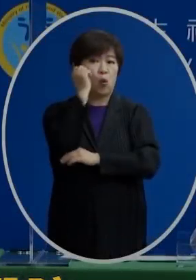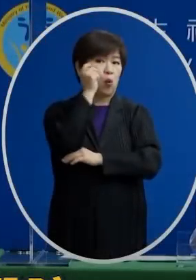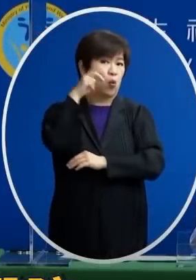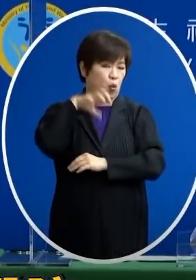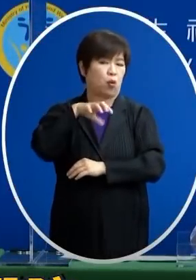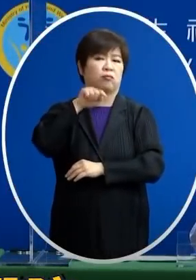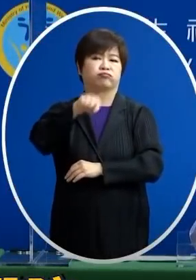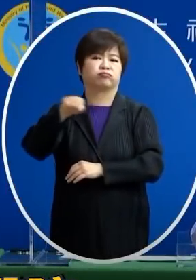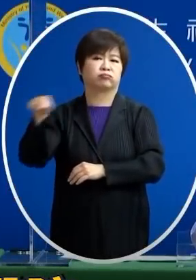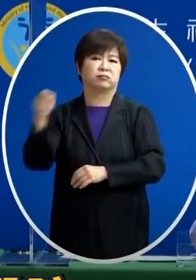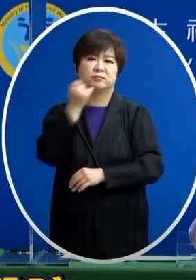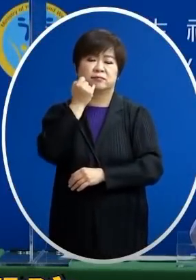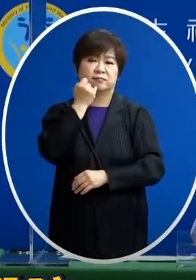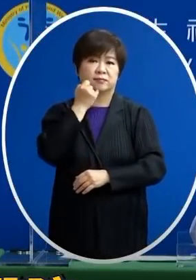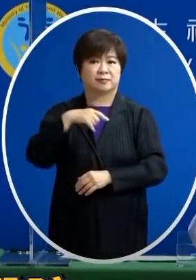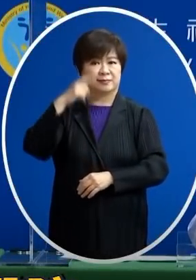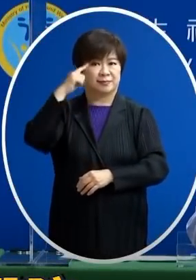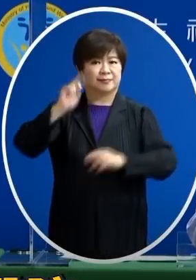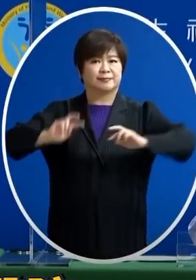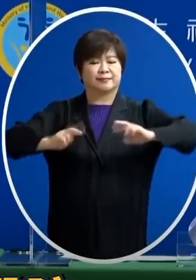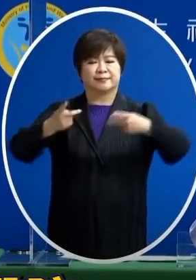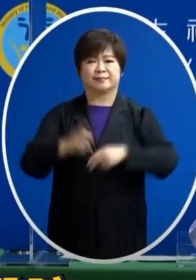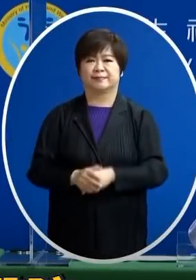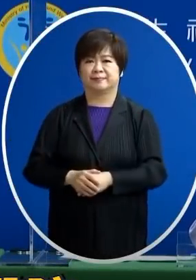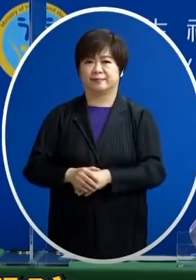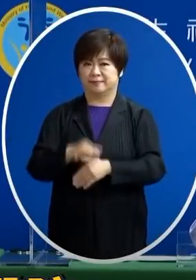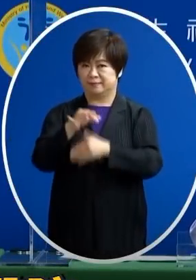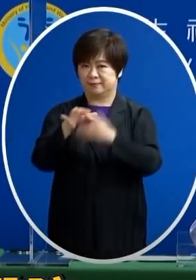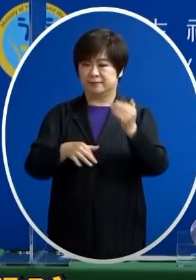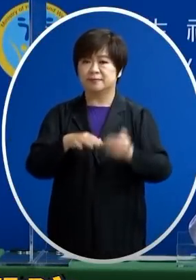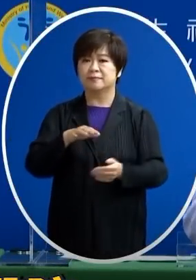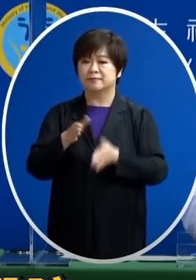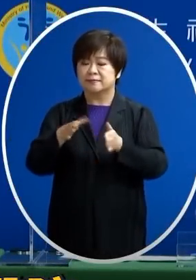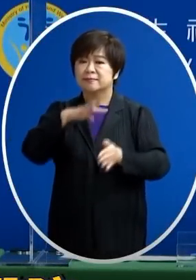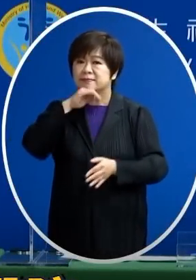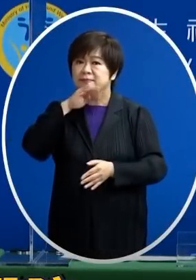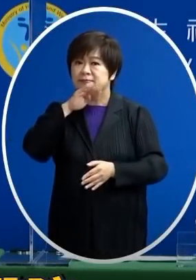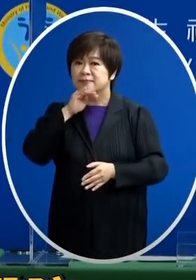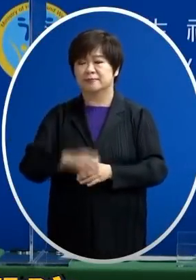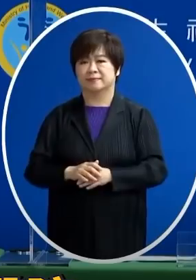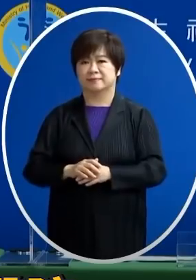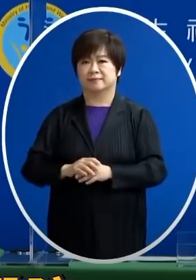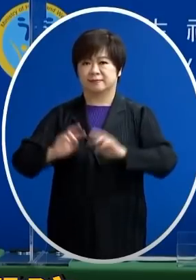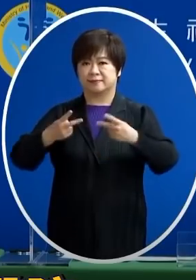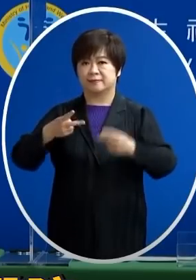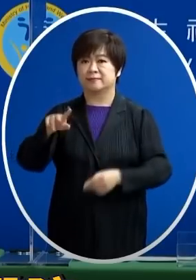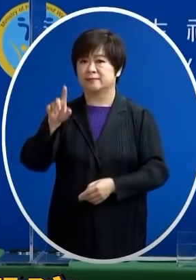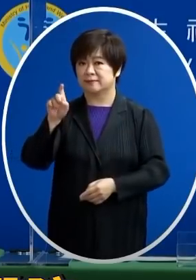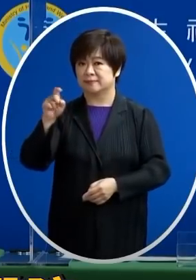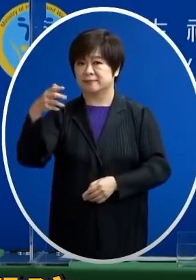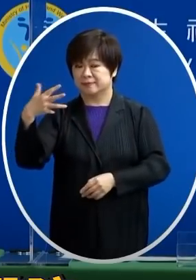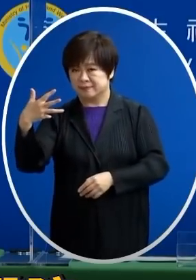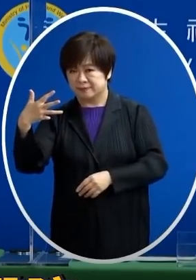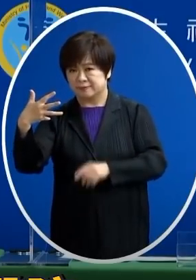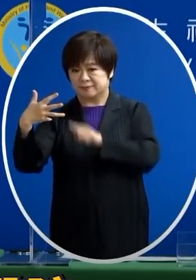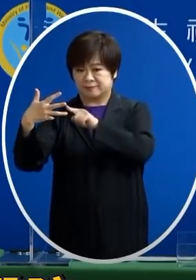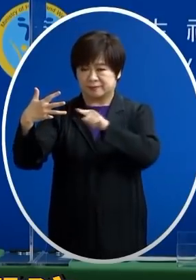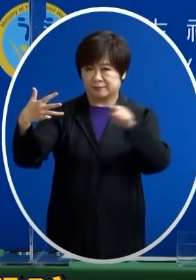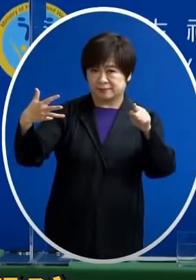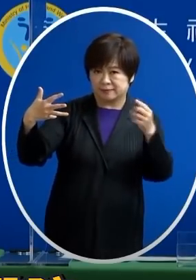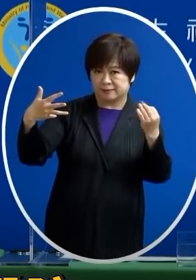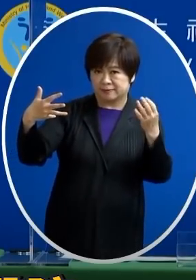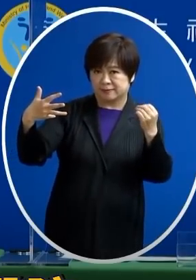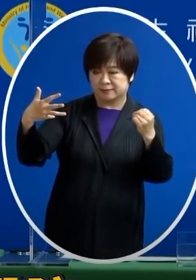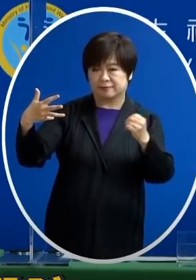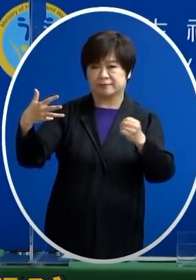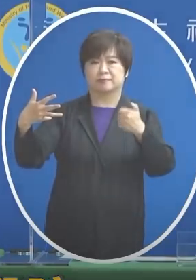那自明天的凌晨零时起，我们就放宽这个分流条件，年龄的下限哈下修为18岁，那另外上限的话调